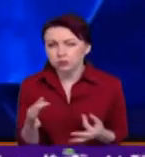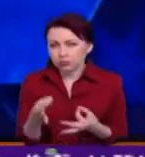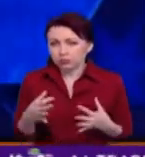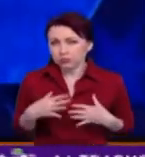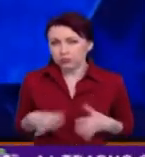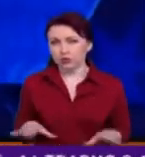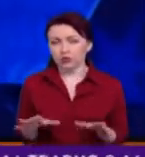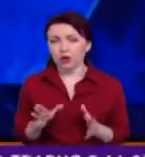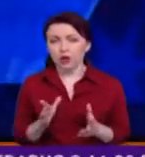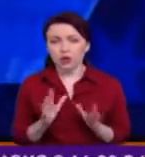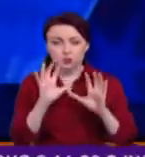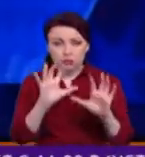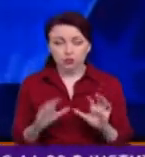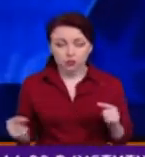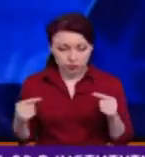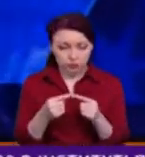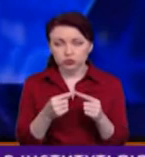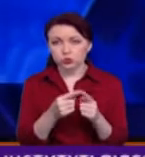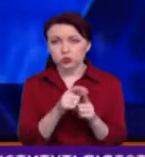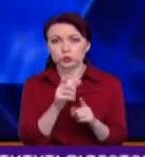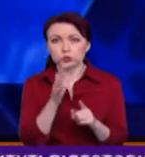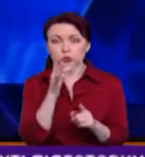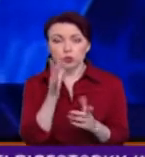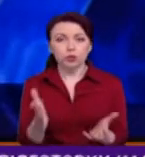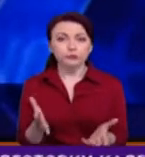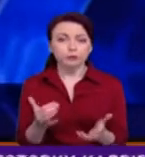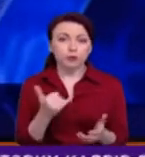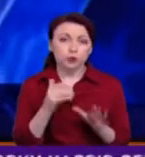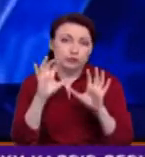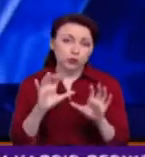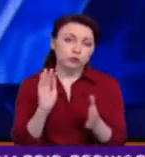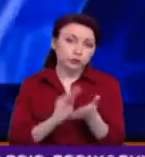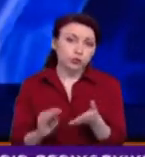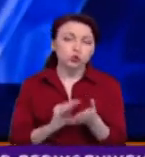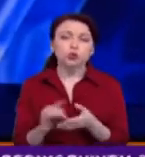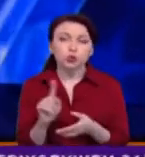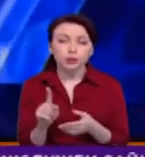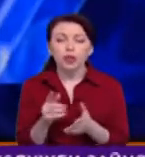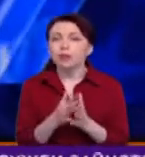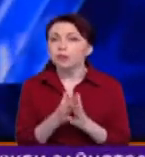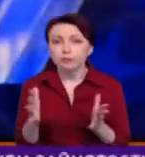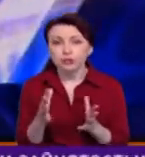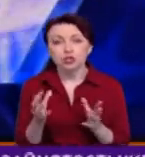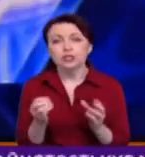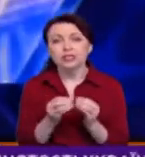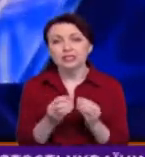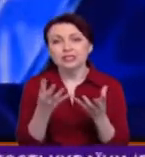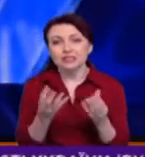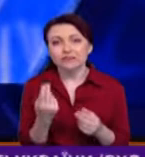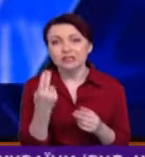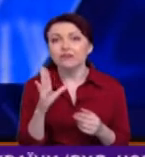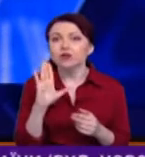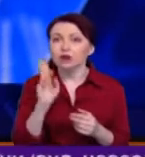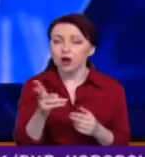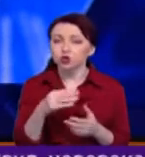в відведенні законодавством строки. Так? У нас законодавство в цьому контексті пише наступне, що не більше 10 днів дається Центральній виборчій комісії